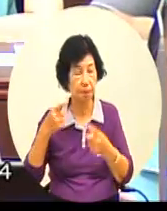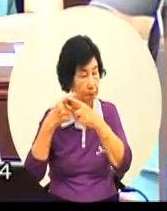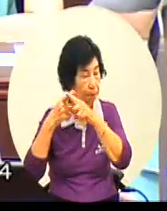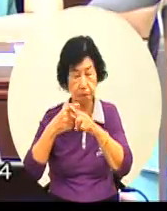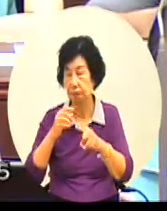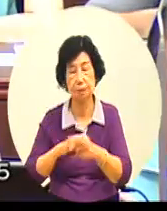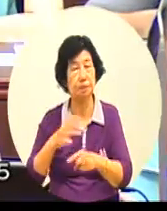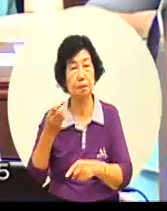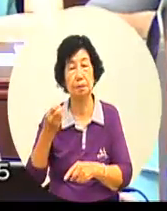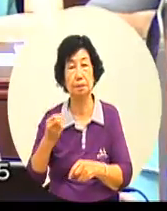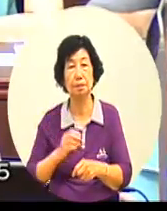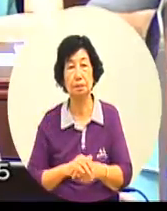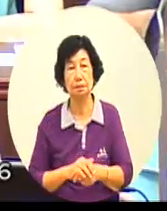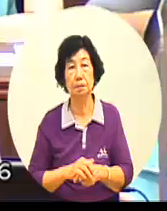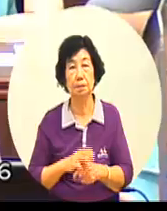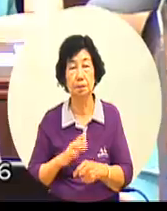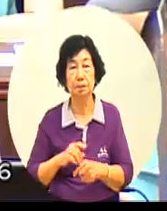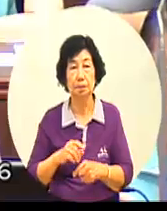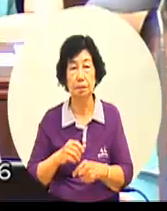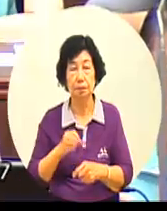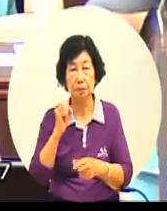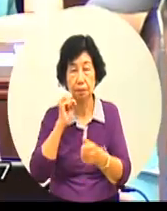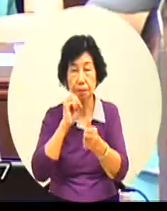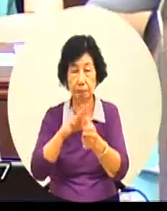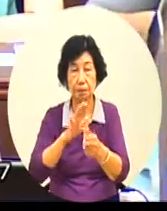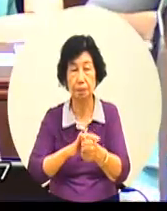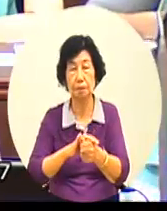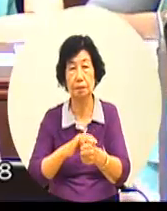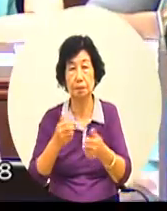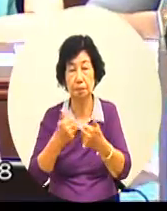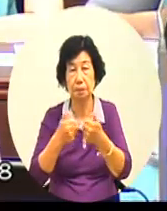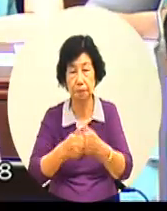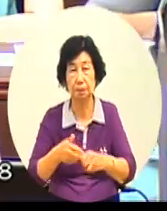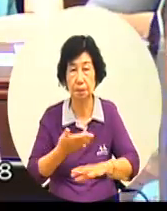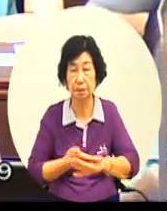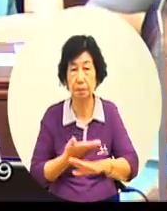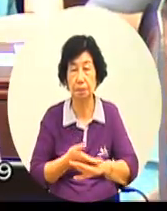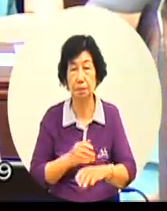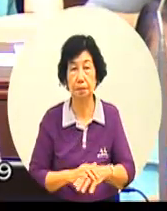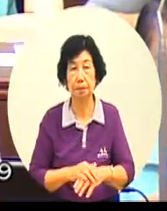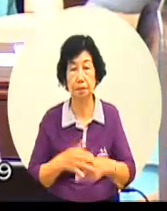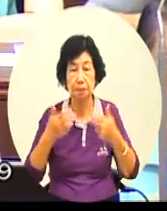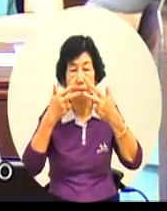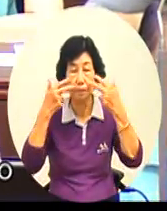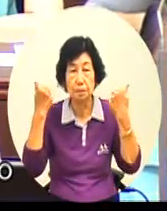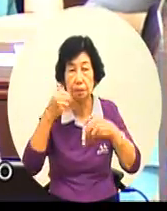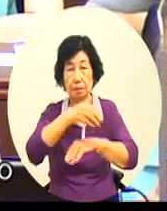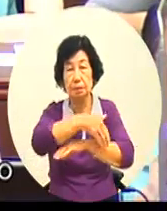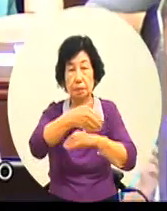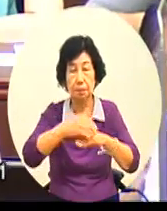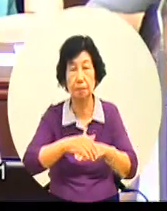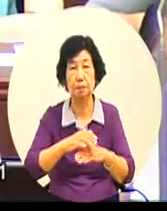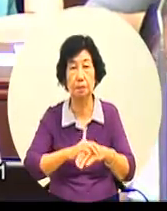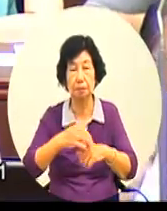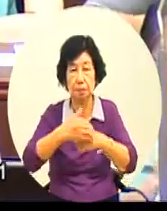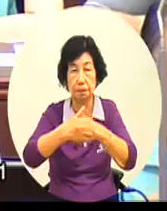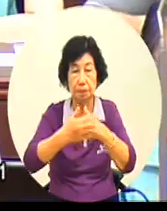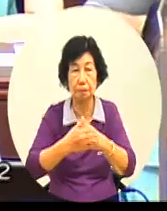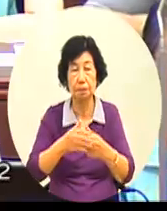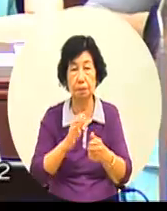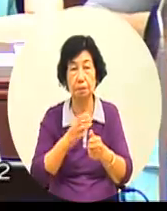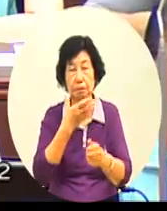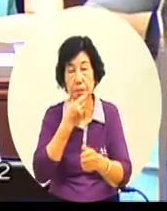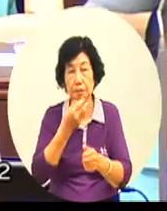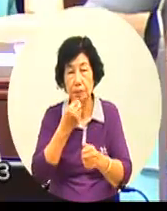所以我想这个部分也让议员可以安心。那针对原乡的这个部分，按照卫福部他发布的相关资讯，其